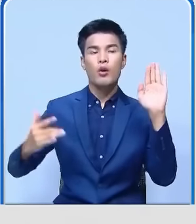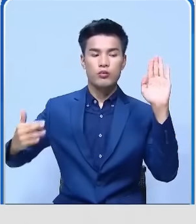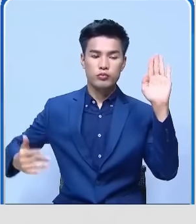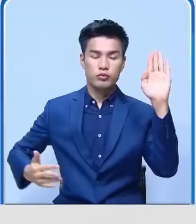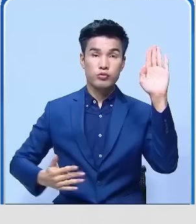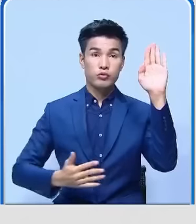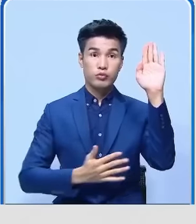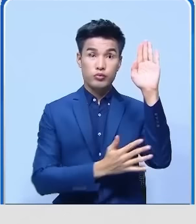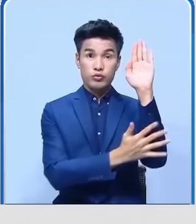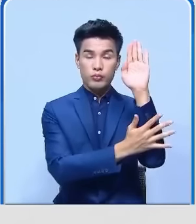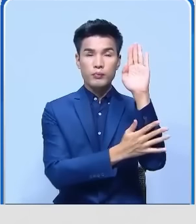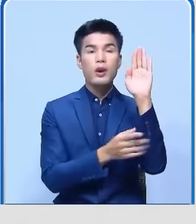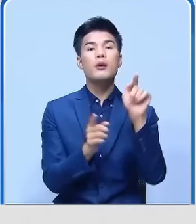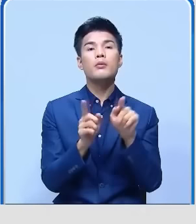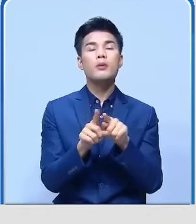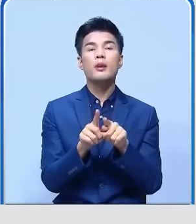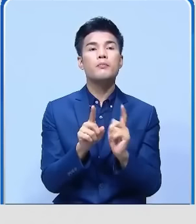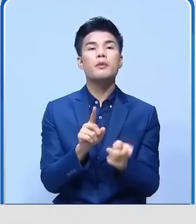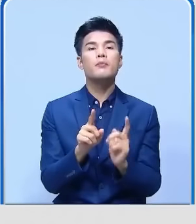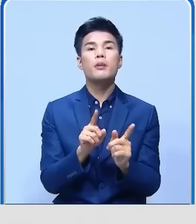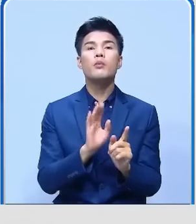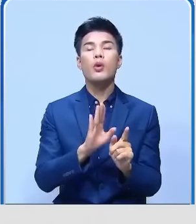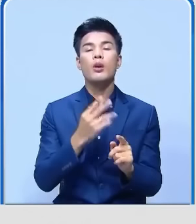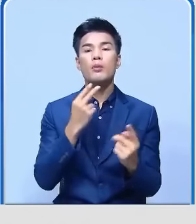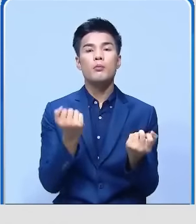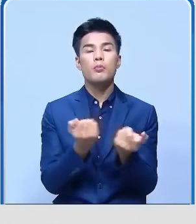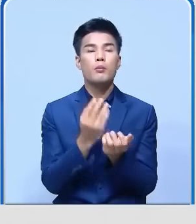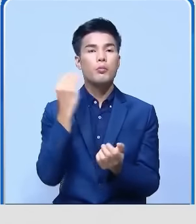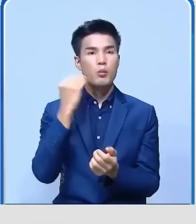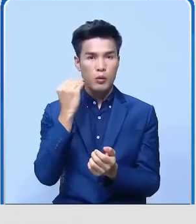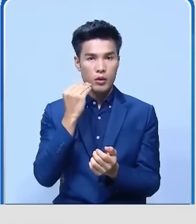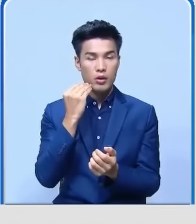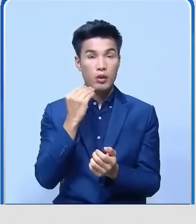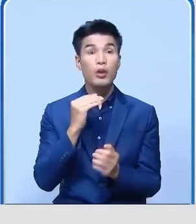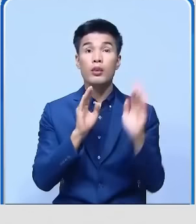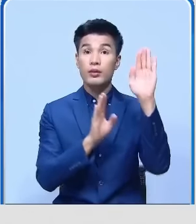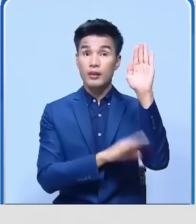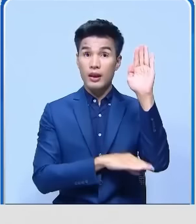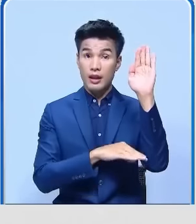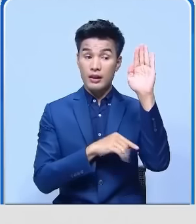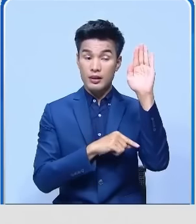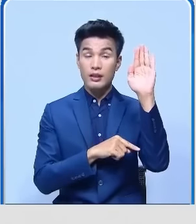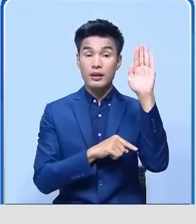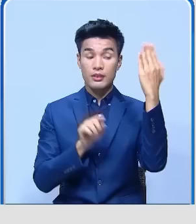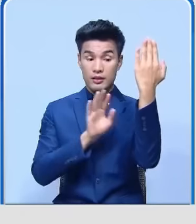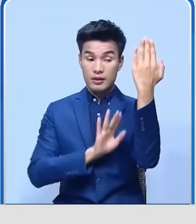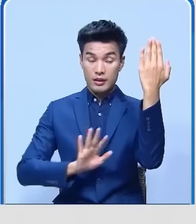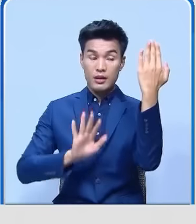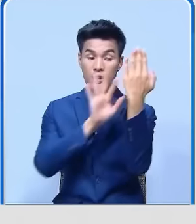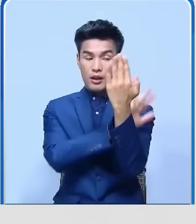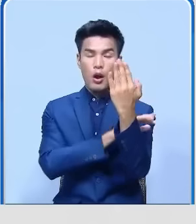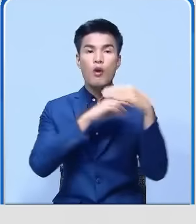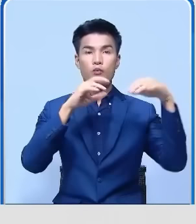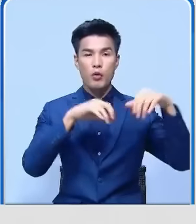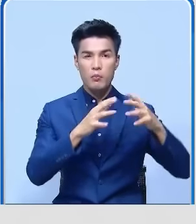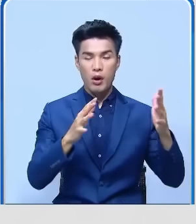านแล้วก็เป็นมรสุมประจำฤดูที่เราจะต้องเจอกันอยู่แล้วนะคะก็จะทำให้พื้นที่ภาคใต้ฝั่งอันดามันฝนตกมากเป็นพิเศษคลื่นลม